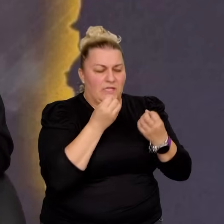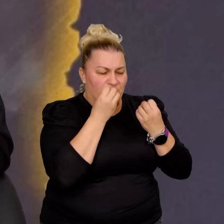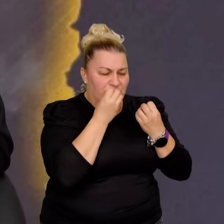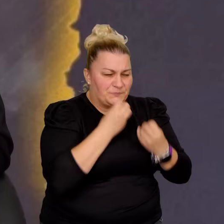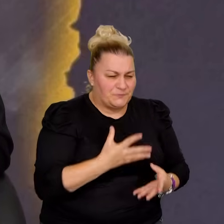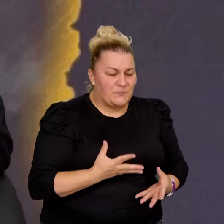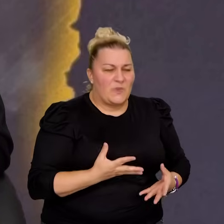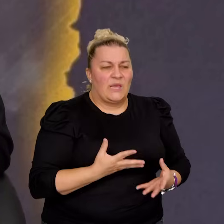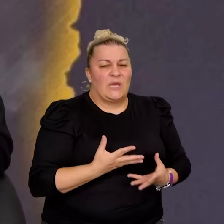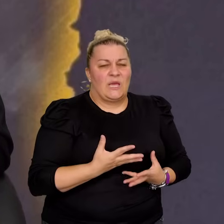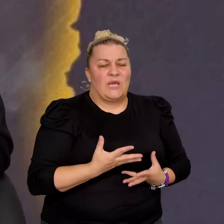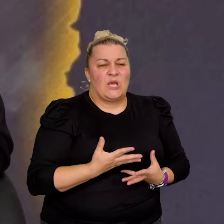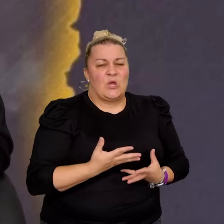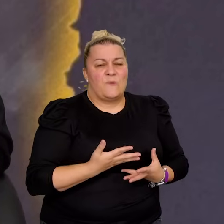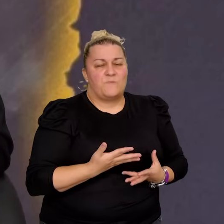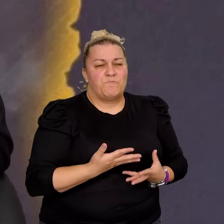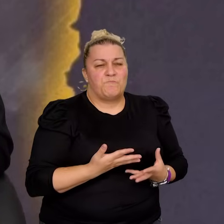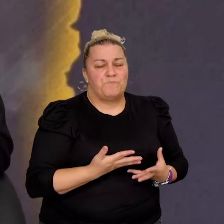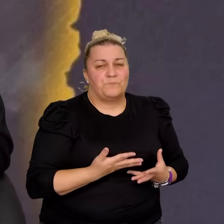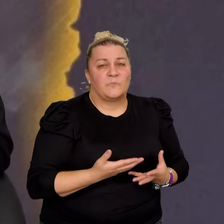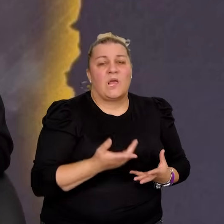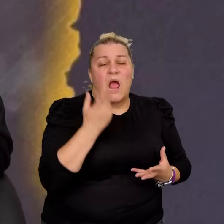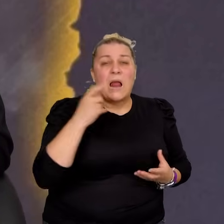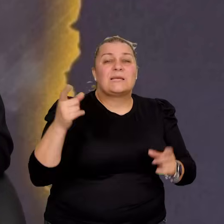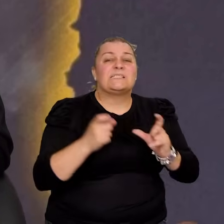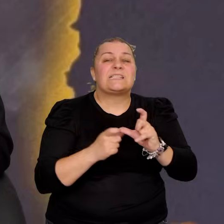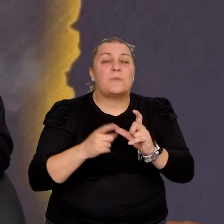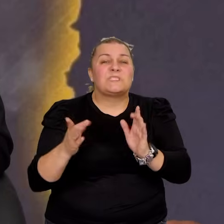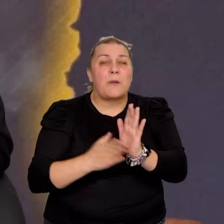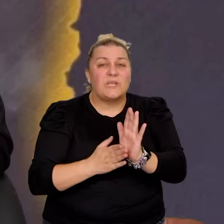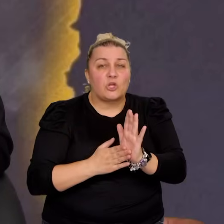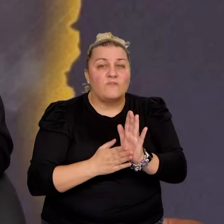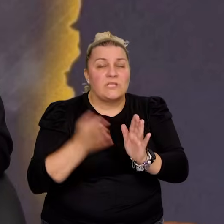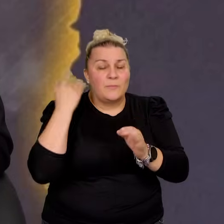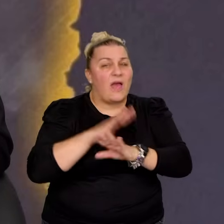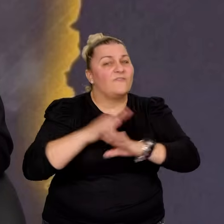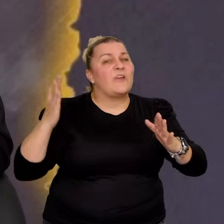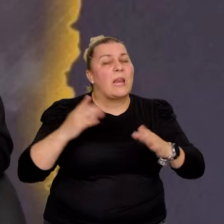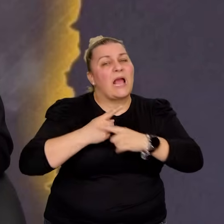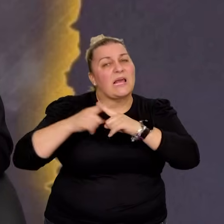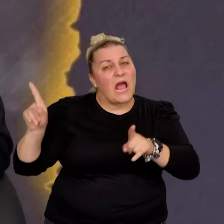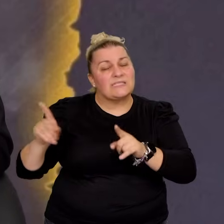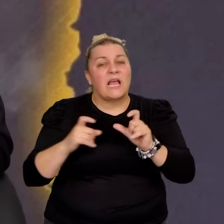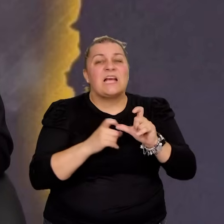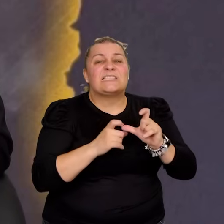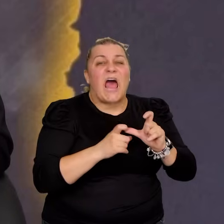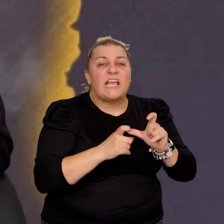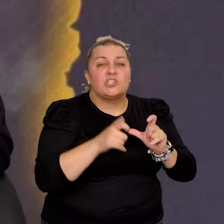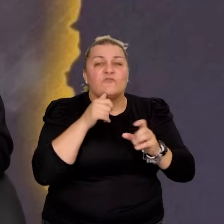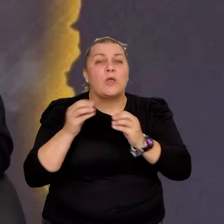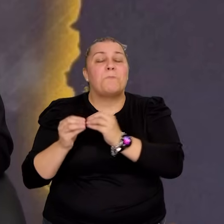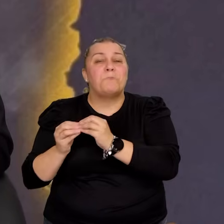gdje, ali opet kažem, u Sremskoj Mitrovici velika razlika bila Stajićevo